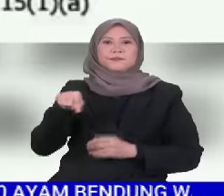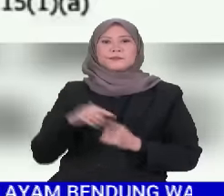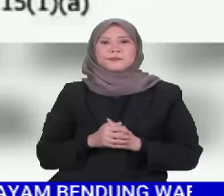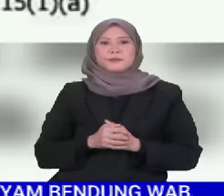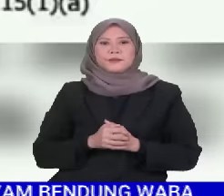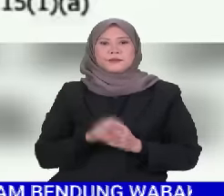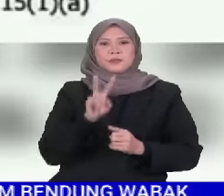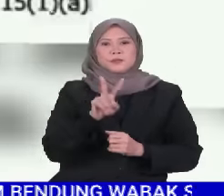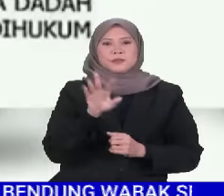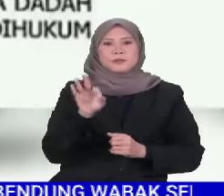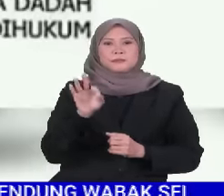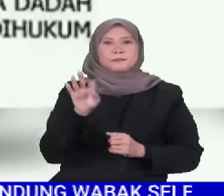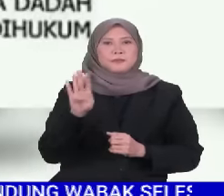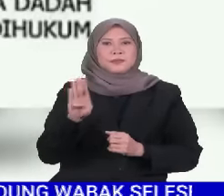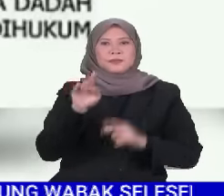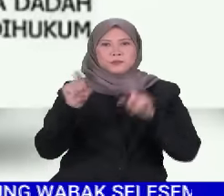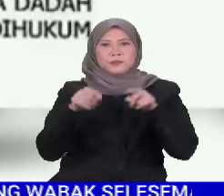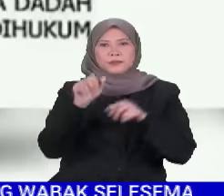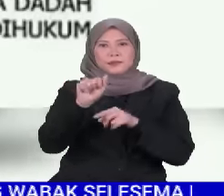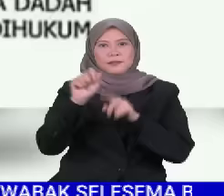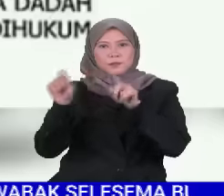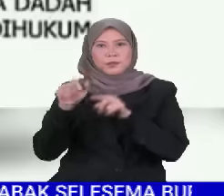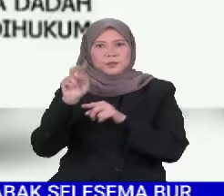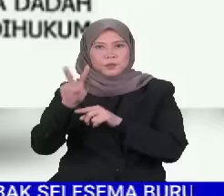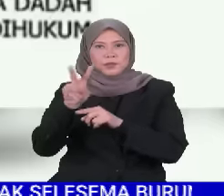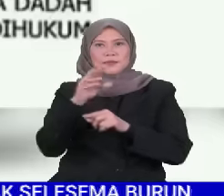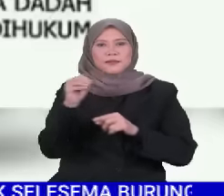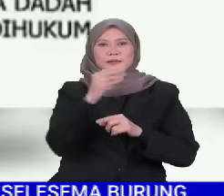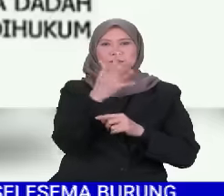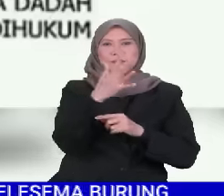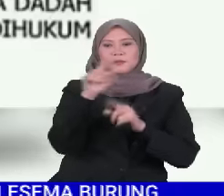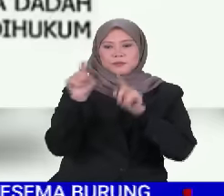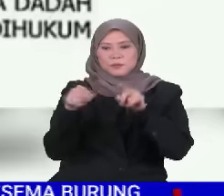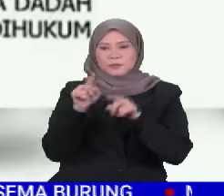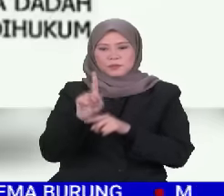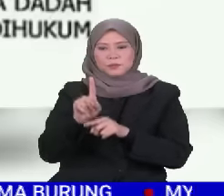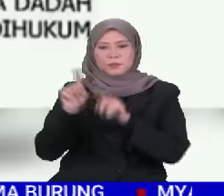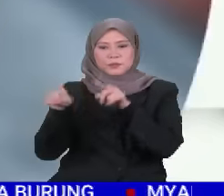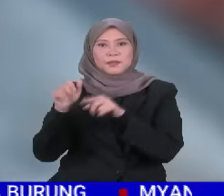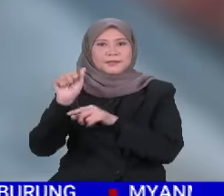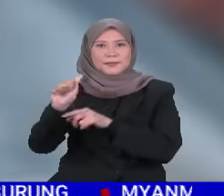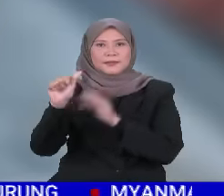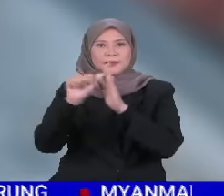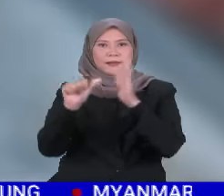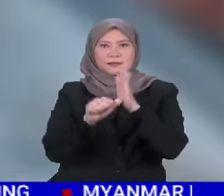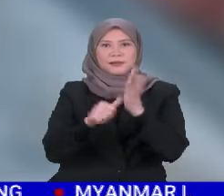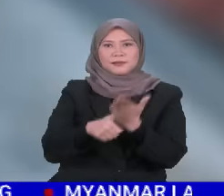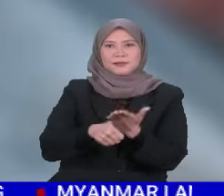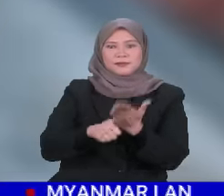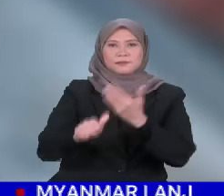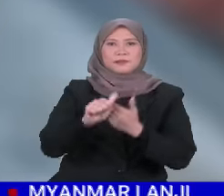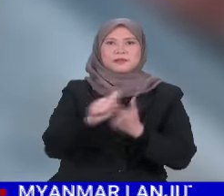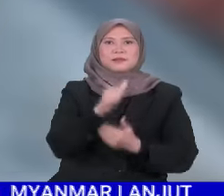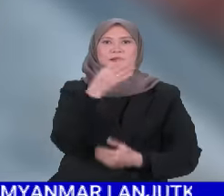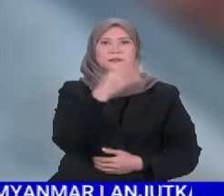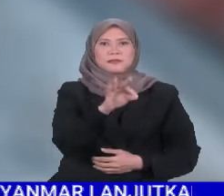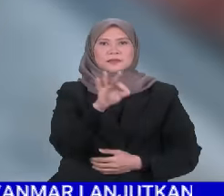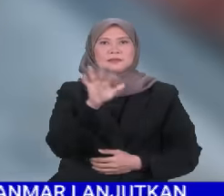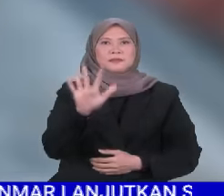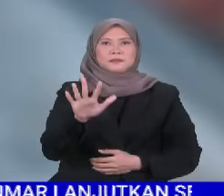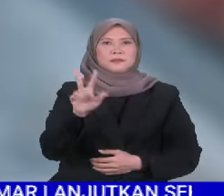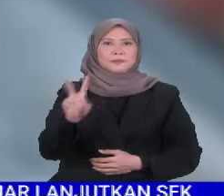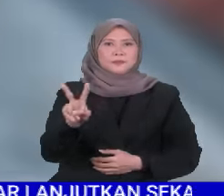39b section 39e dan section 15 kurungan 1 kurungan e akta dada berbahaya 1952